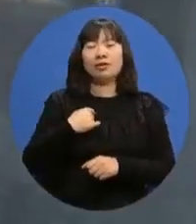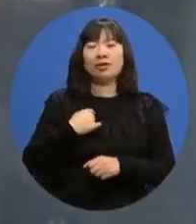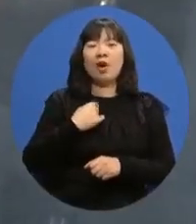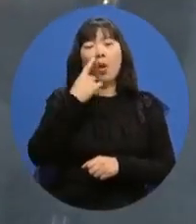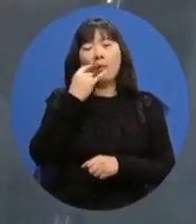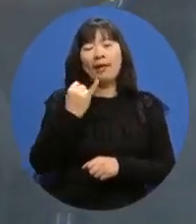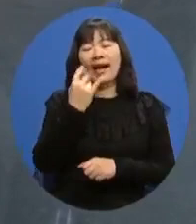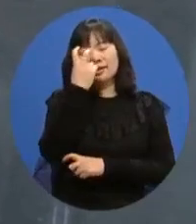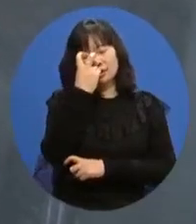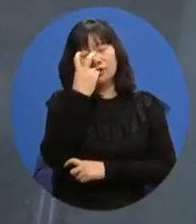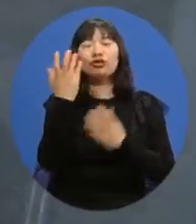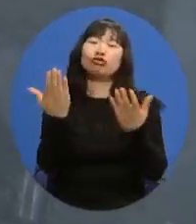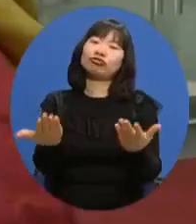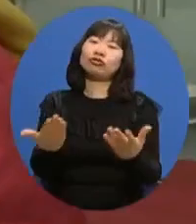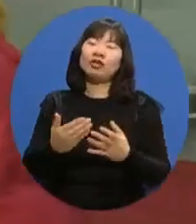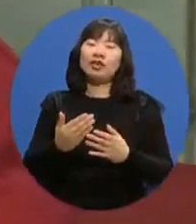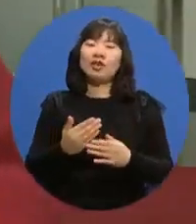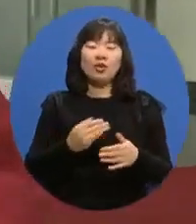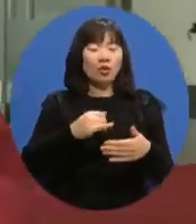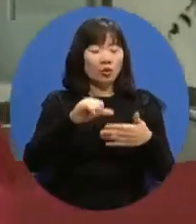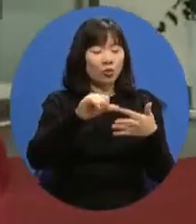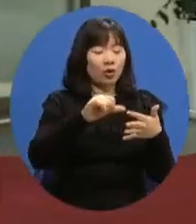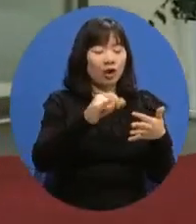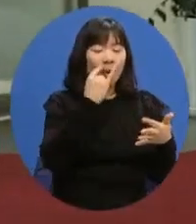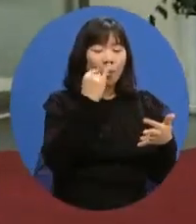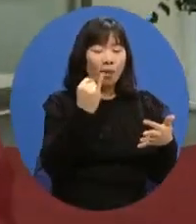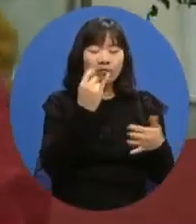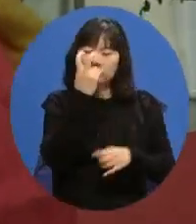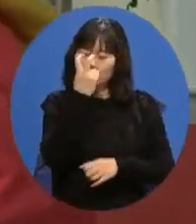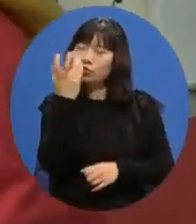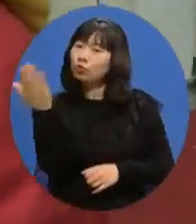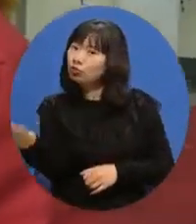고야가? 고야가 엄마를 지켜주겠답니다.